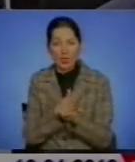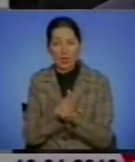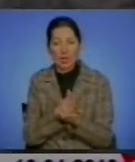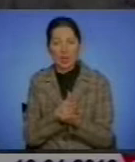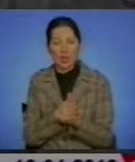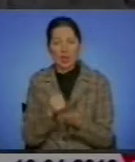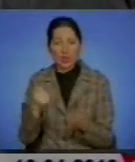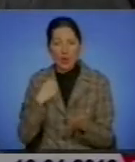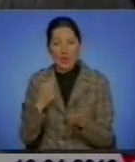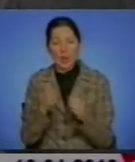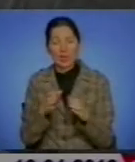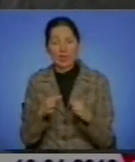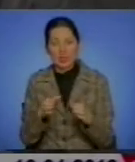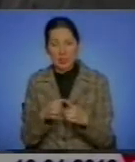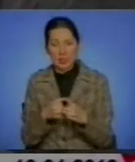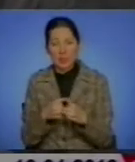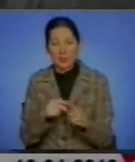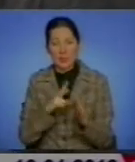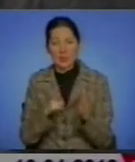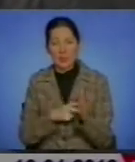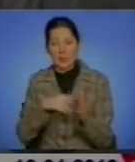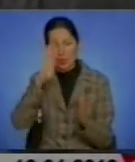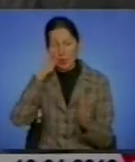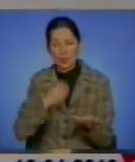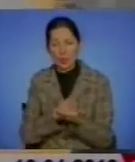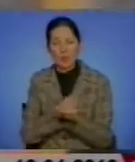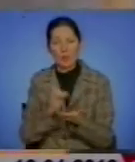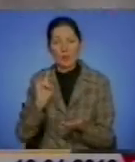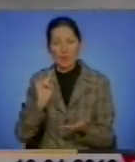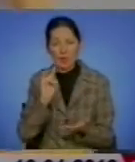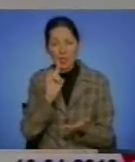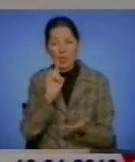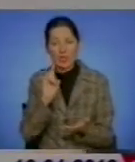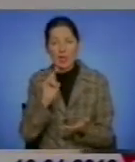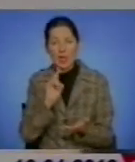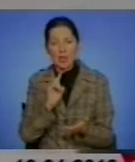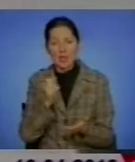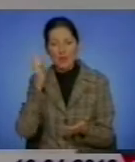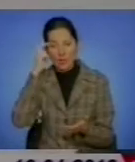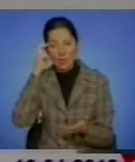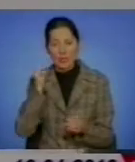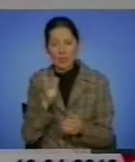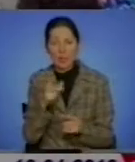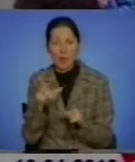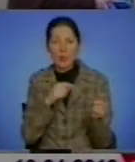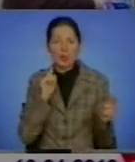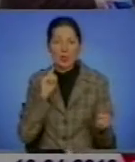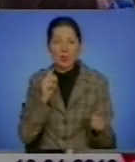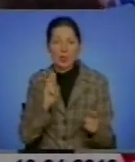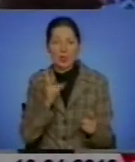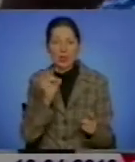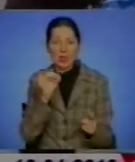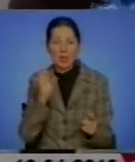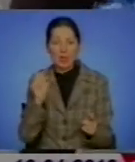військових частин. 17 юнаків служитимуть у повітряних силах у Києві. 13 поїдуть до Кривого Рогу. Їх відправлять у